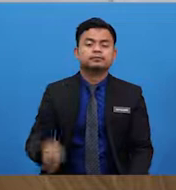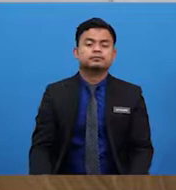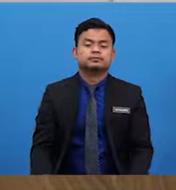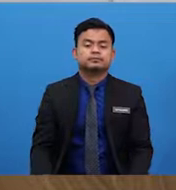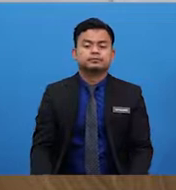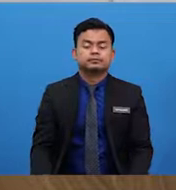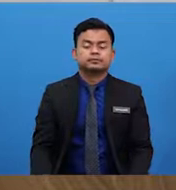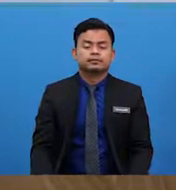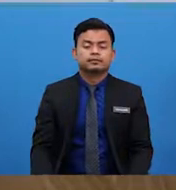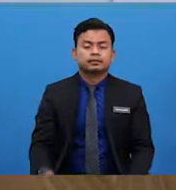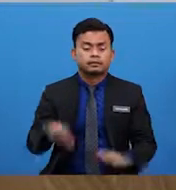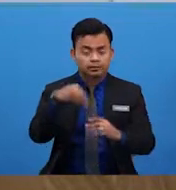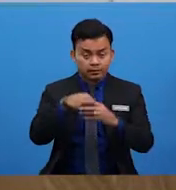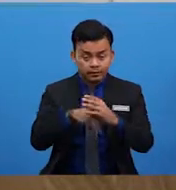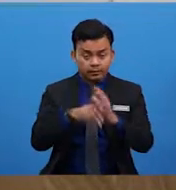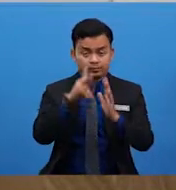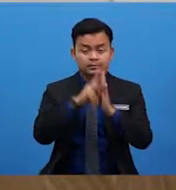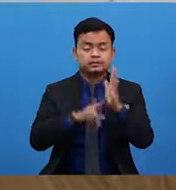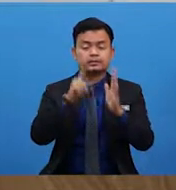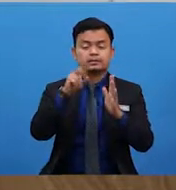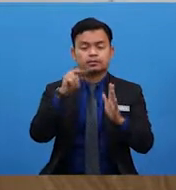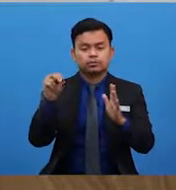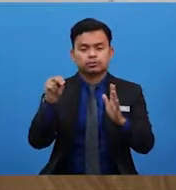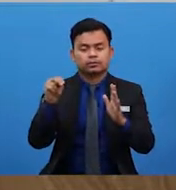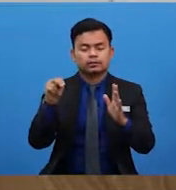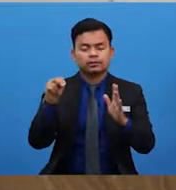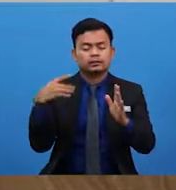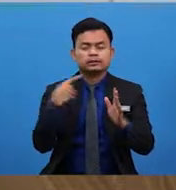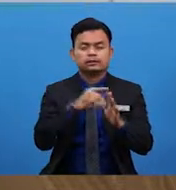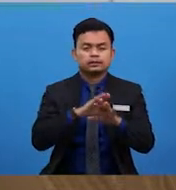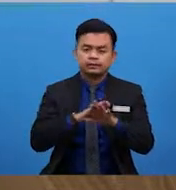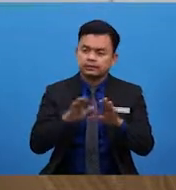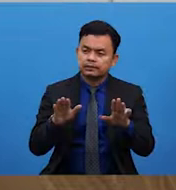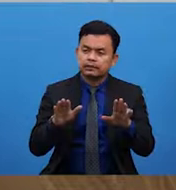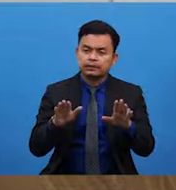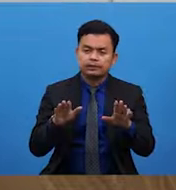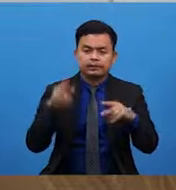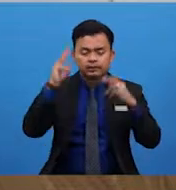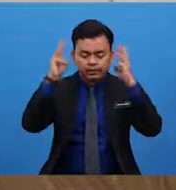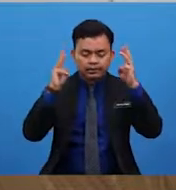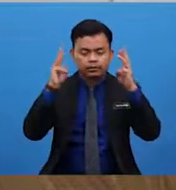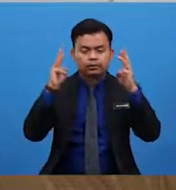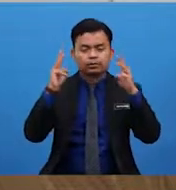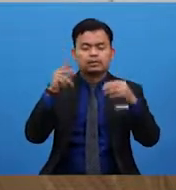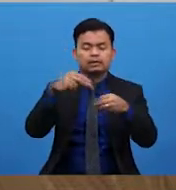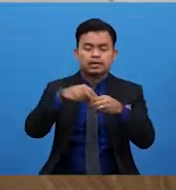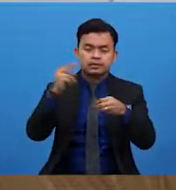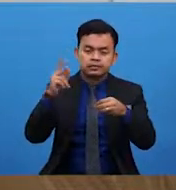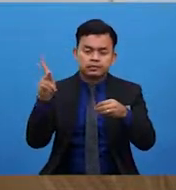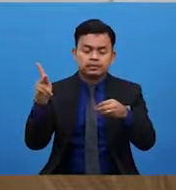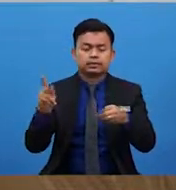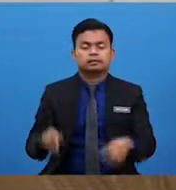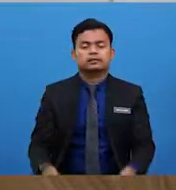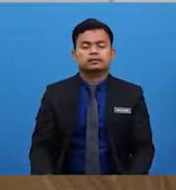kisah subject to a karya tua dari segi penghargaan atau perekaan ada beberapa hal yang perlu diambil kiri terlebih